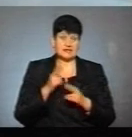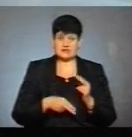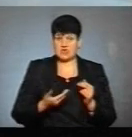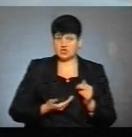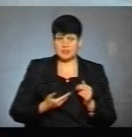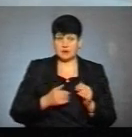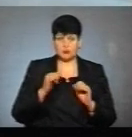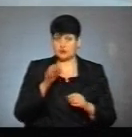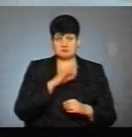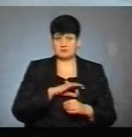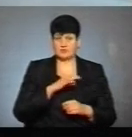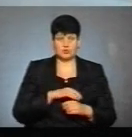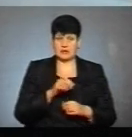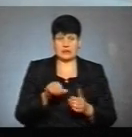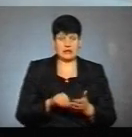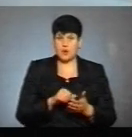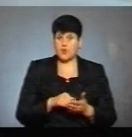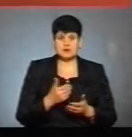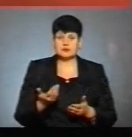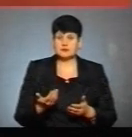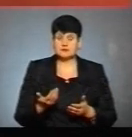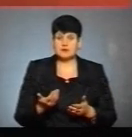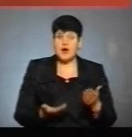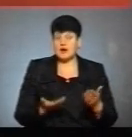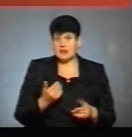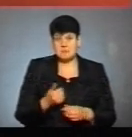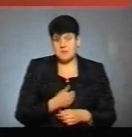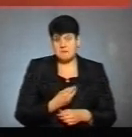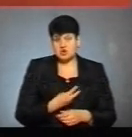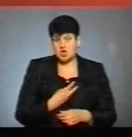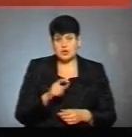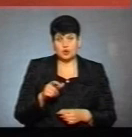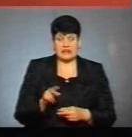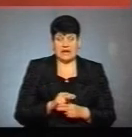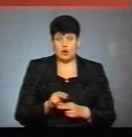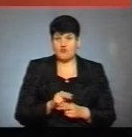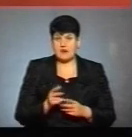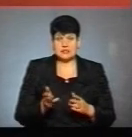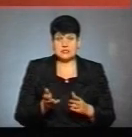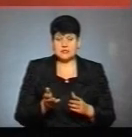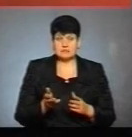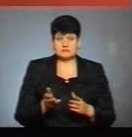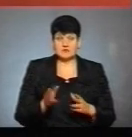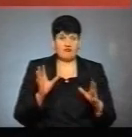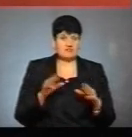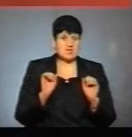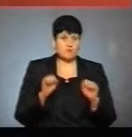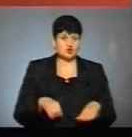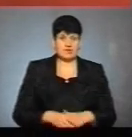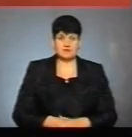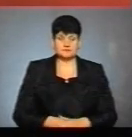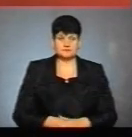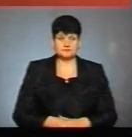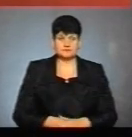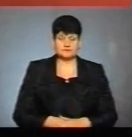вживати наркотиків. Але при бажанні людини лікуватися – все можливо.